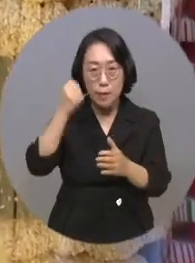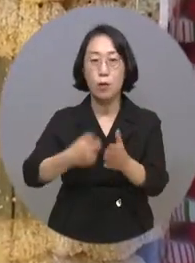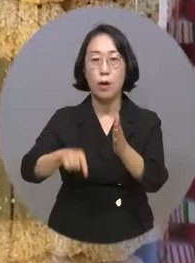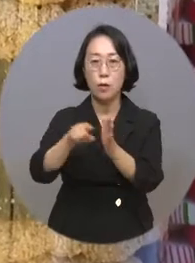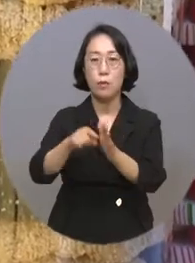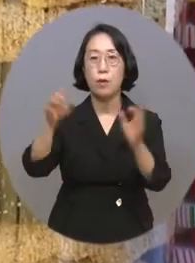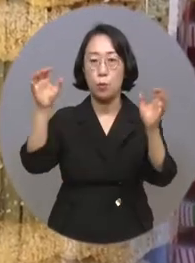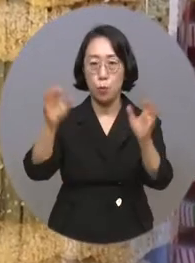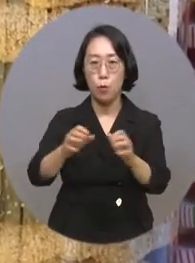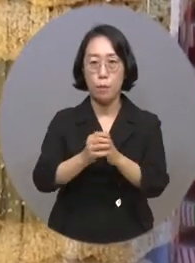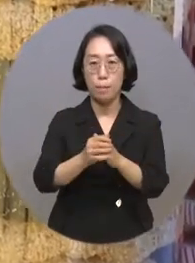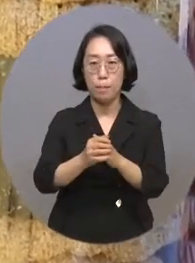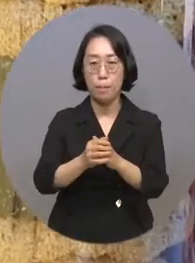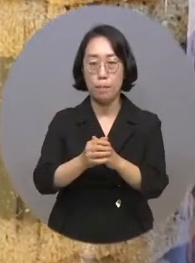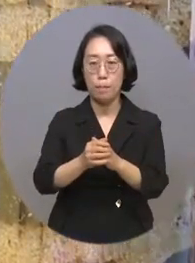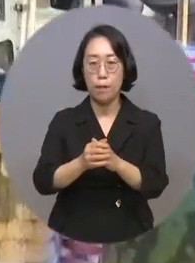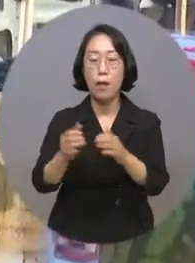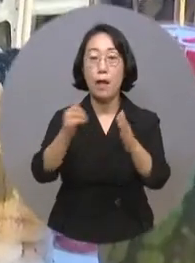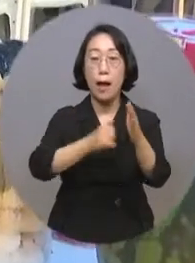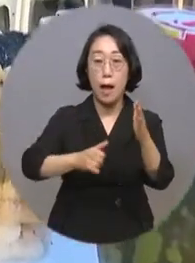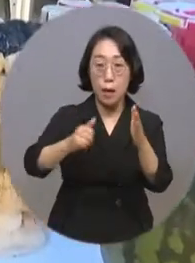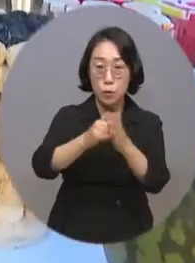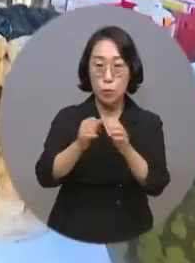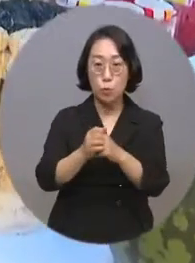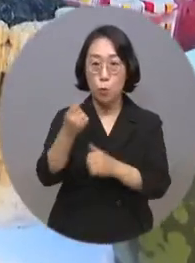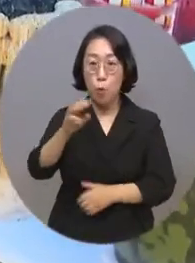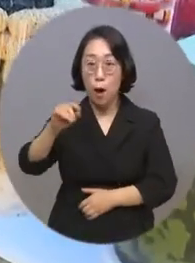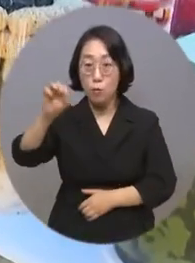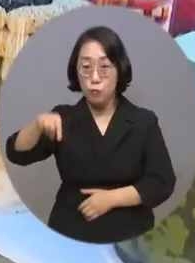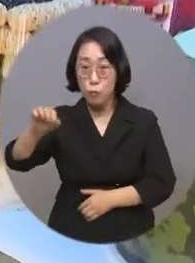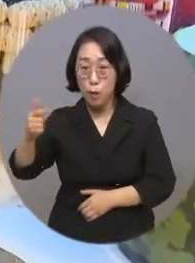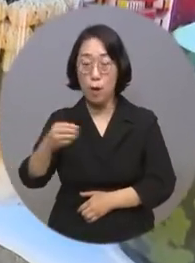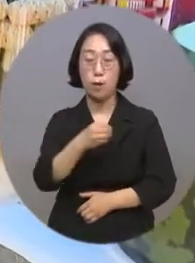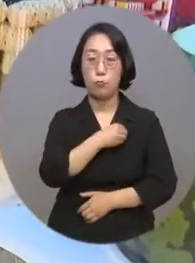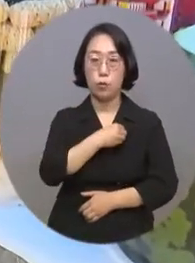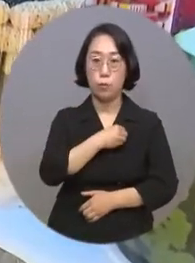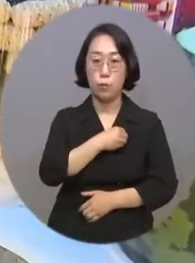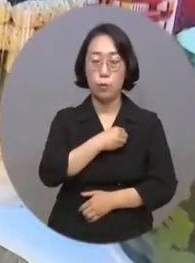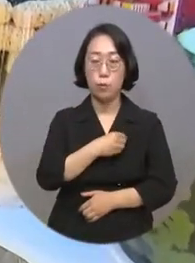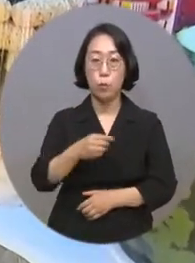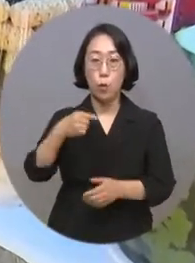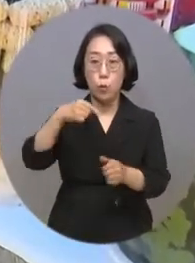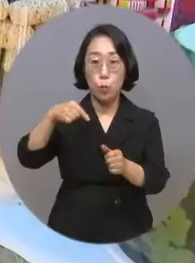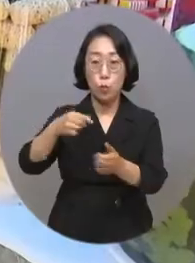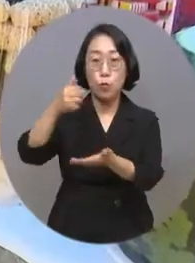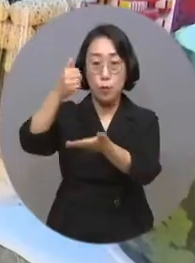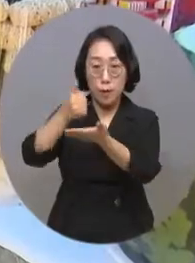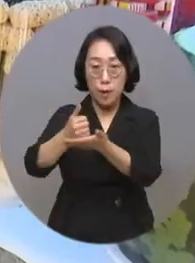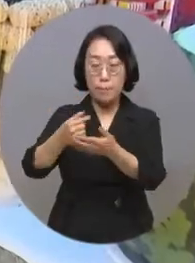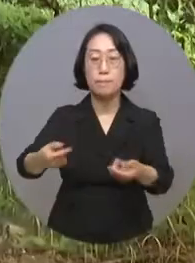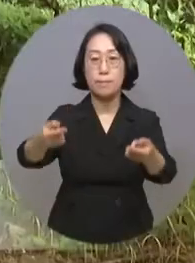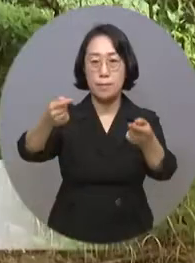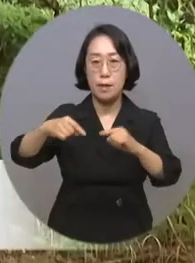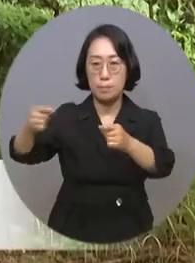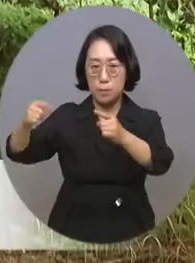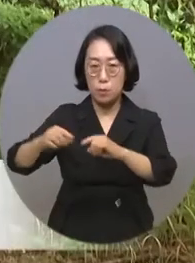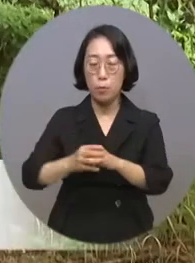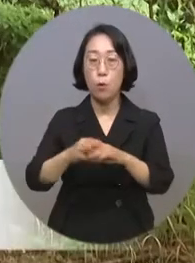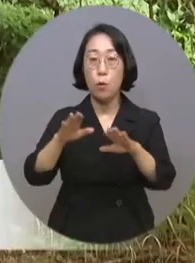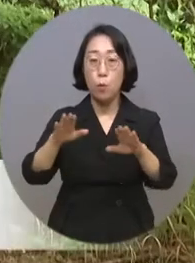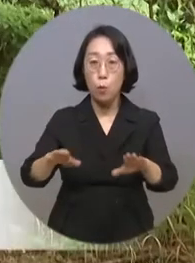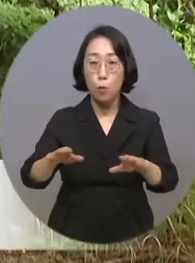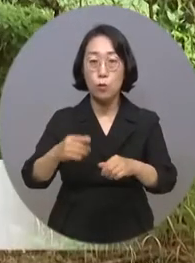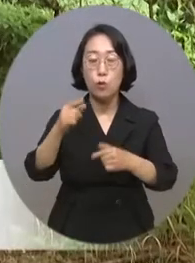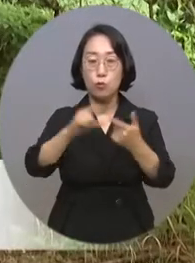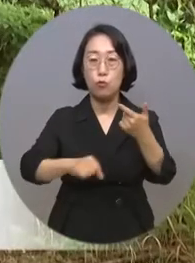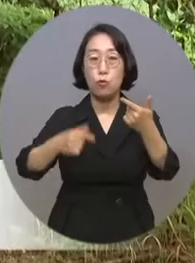제향제는 반공 애국지사 유족회 및 황운하 국회의원, 설동호 대전시 교육감이 참석하였습니다. 오늘 해마다